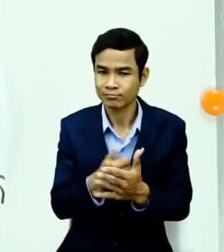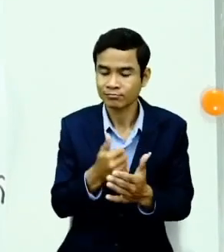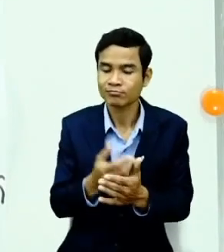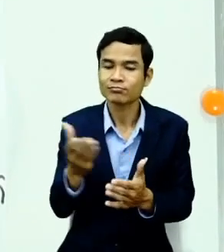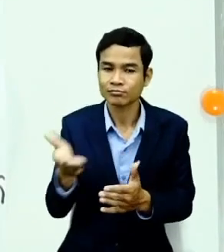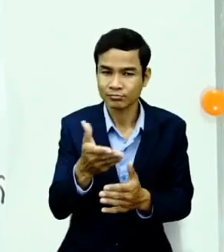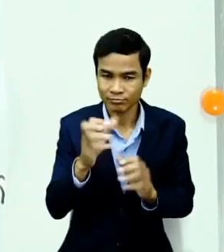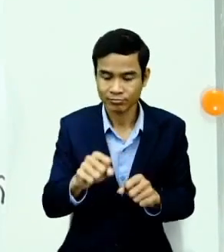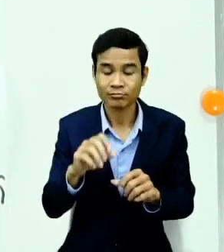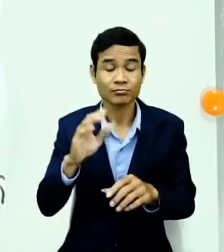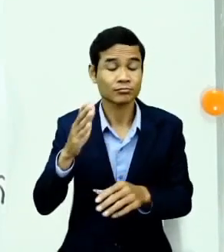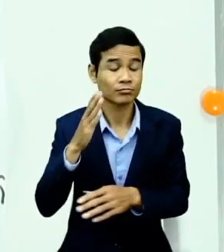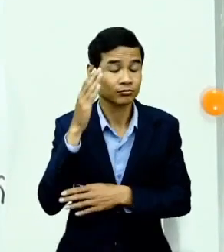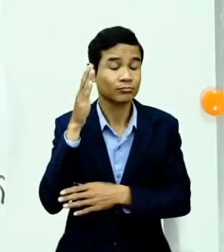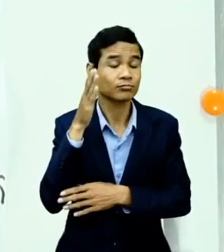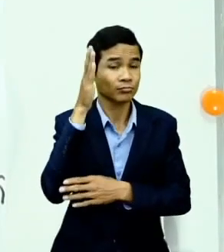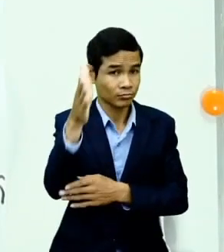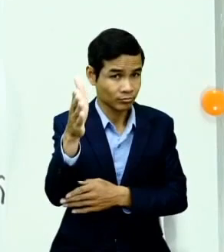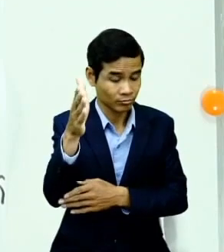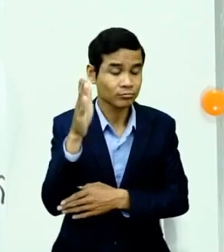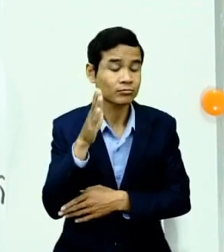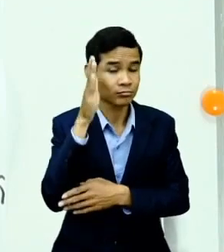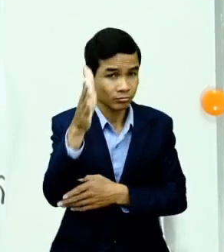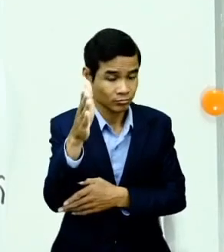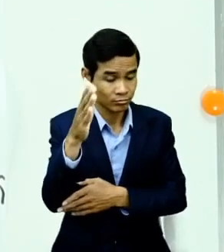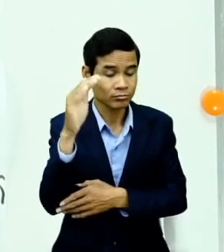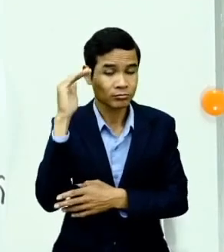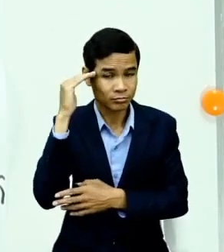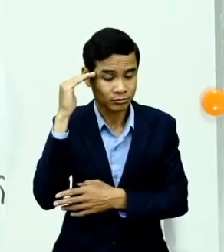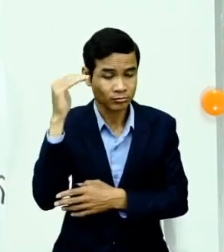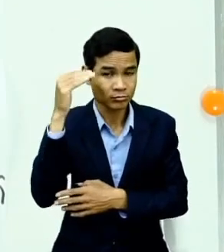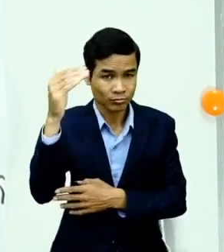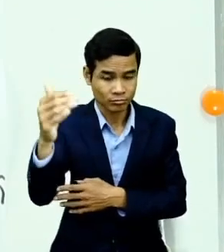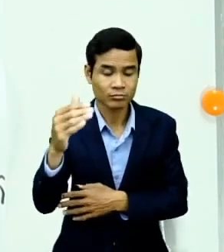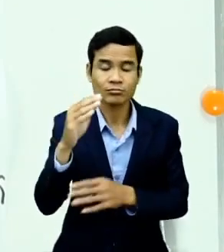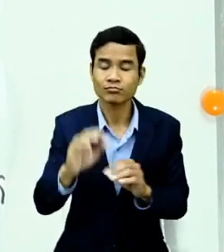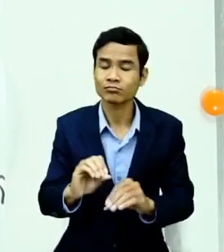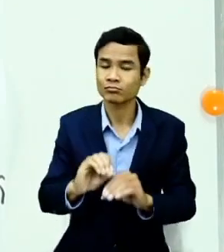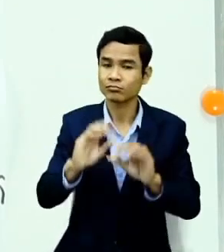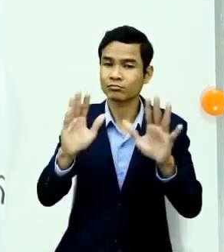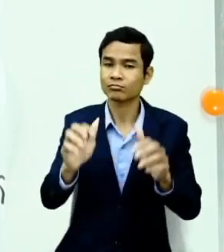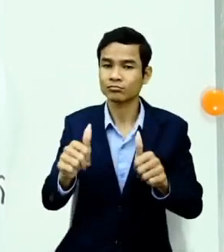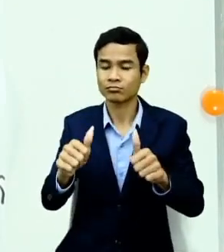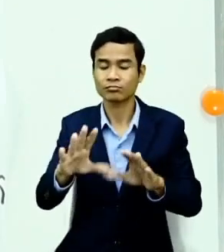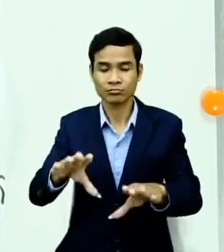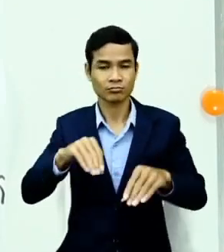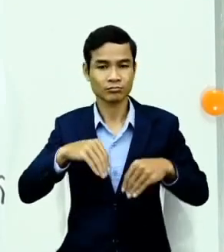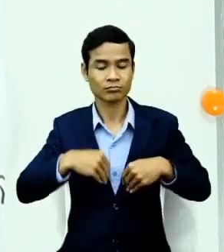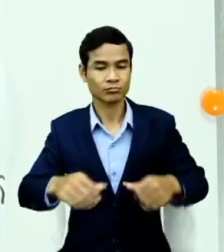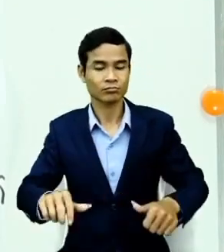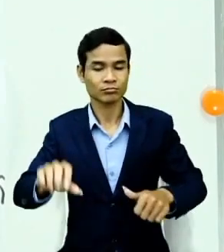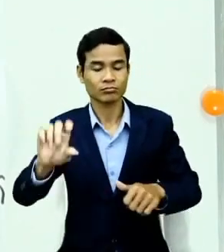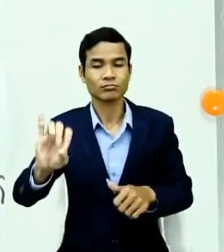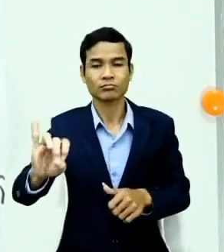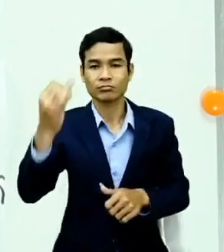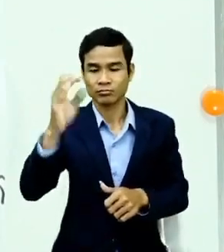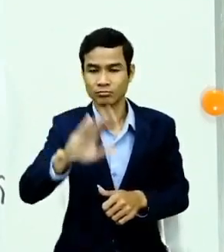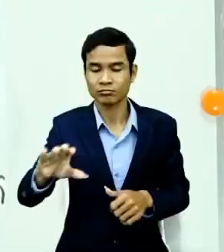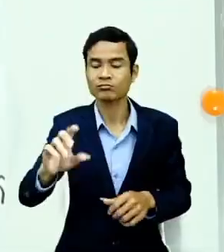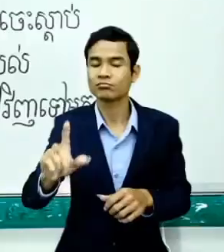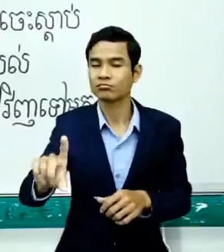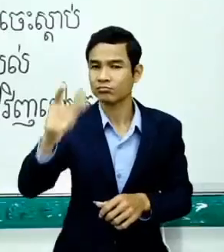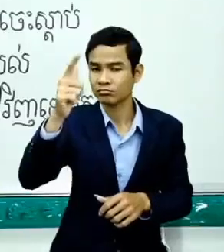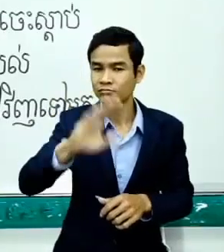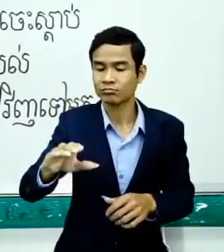con nâng từ tù bàn ạ ná cốt đọc lưu vàng mùi nè con nế cha ta bắn to tới chùm lại mình tiết ta nhưng tiếng to chùm lại đi